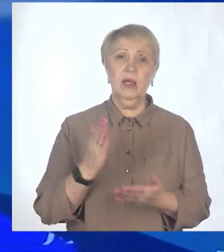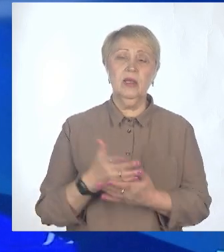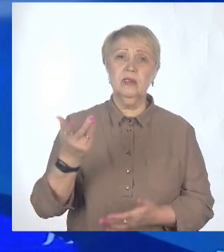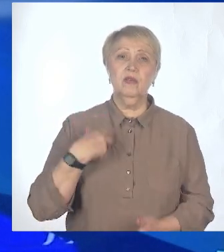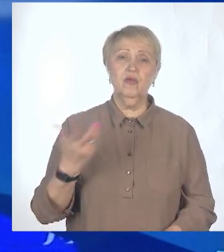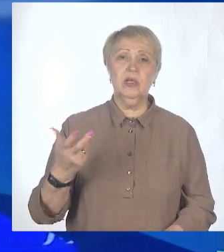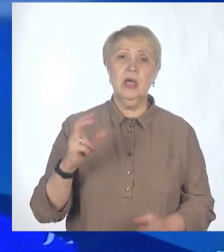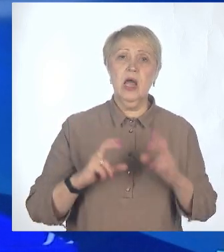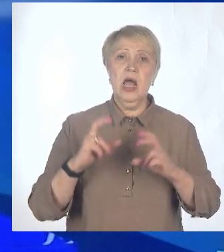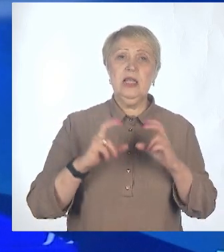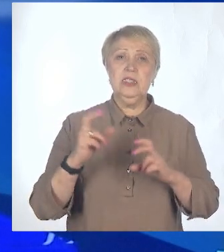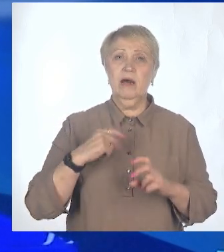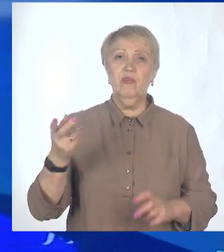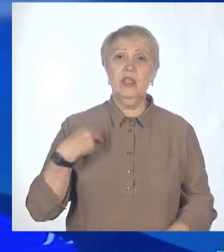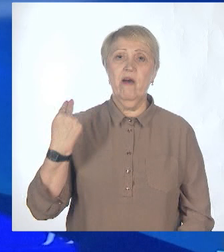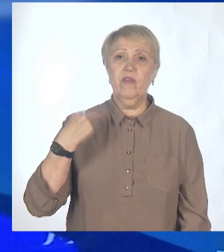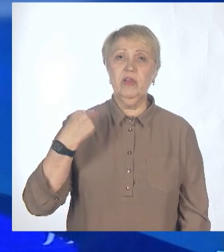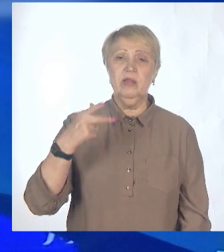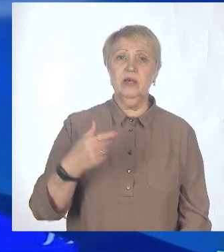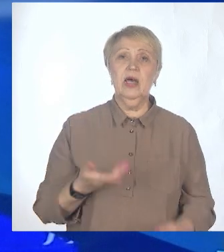самой Coca-Cola. Вот такие большие